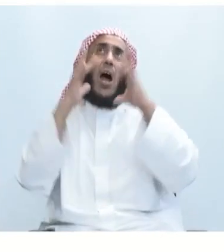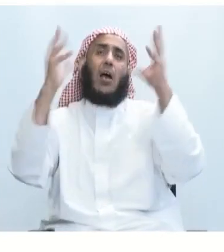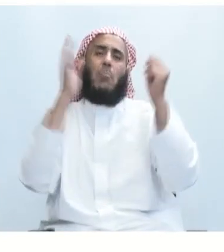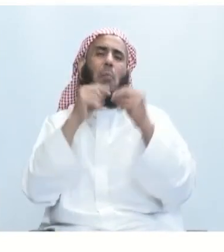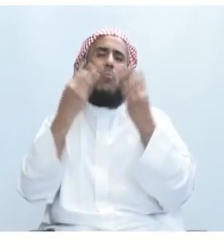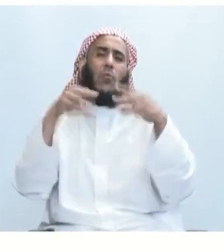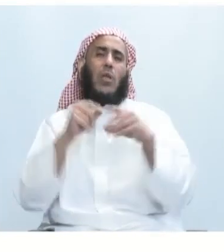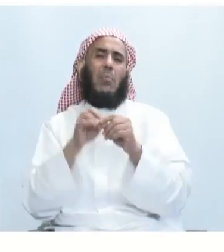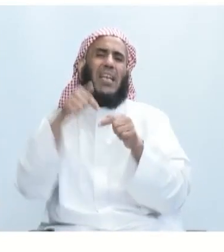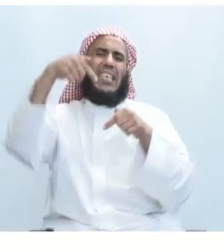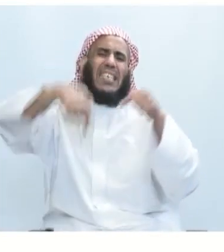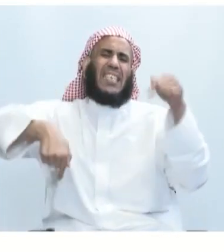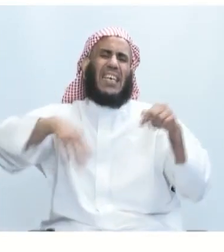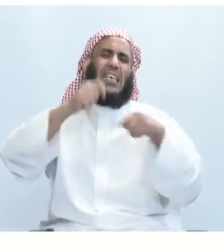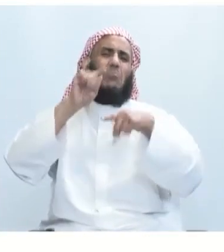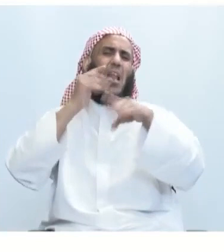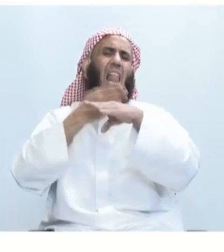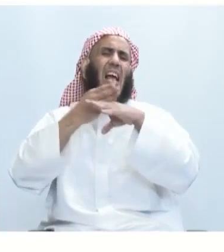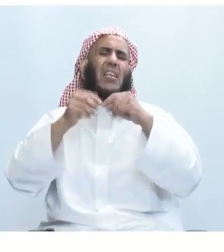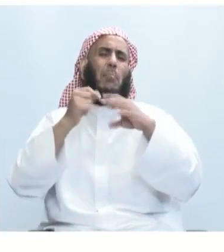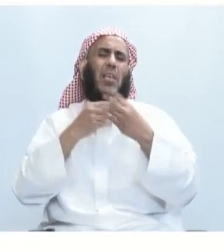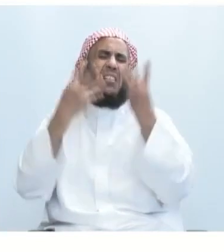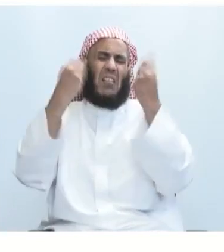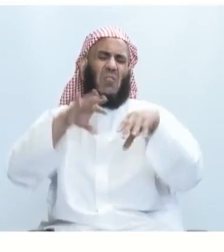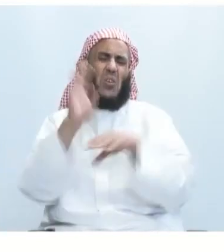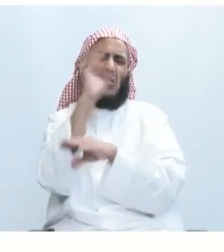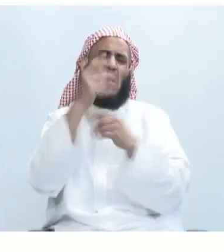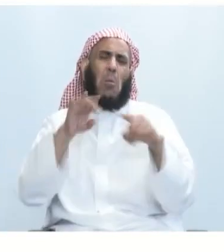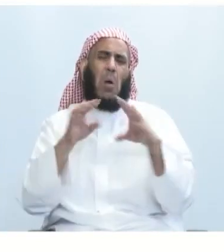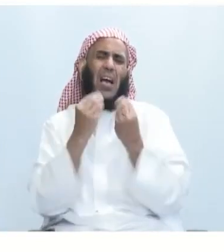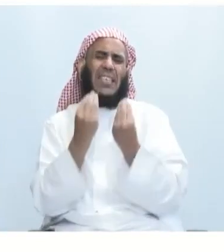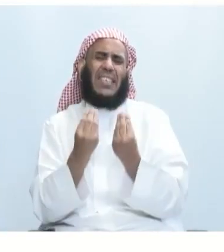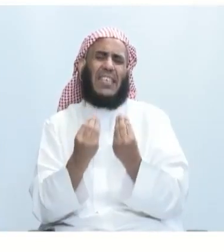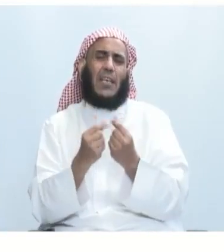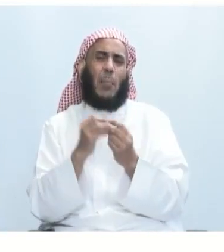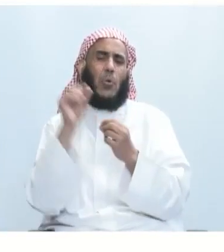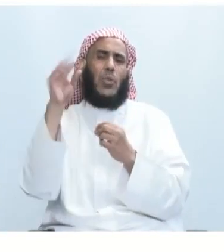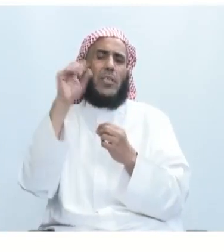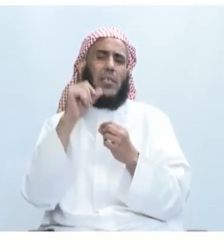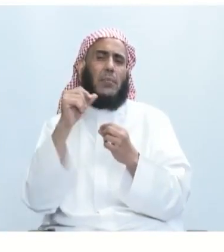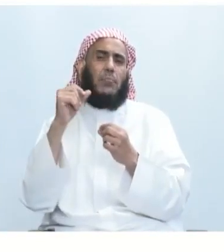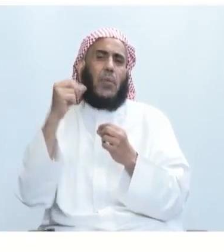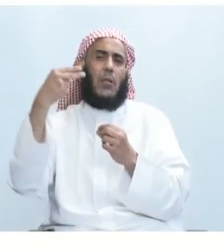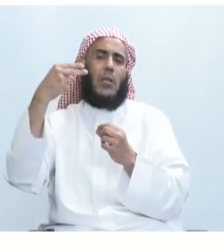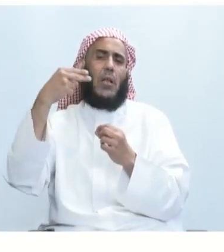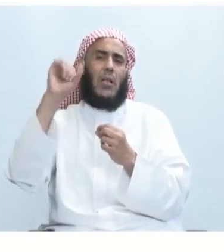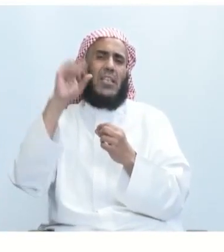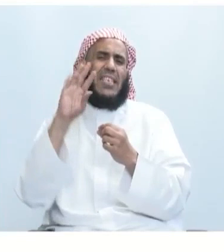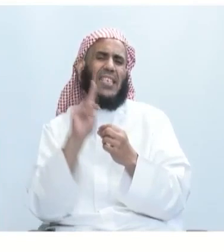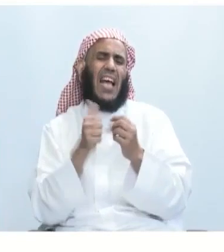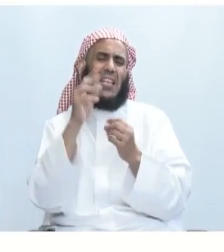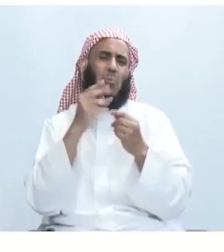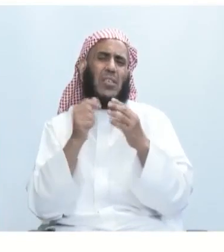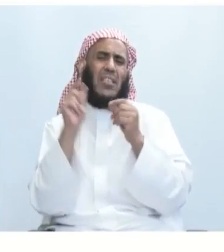المفقود كما ان السيقان خشبيه للاشجار تفقد مقادير صغيره من خلال العديسات او العديسات بواسطه